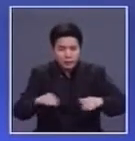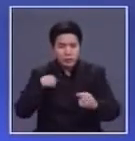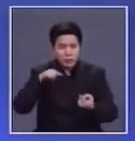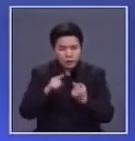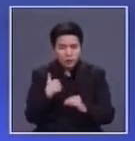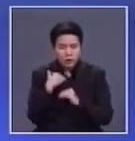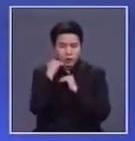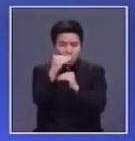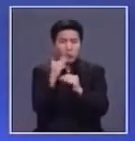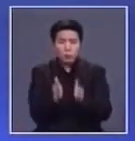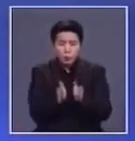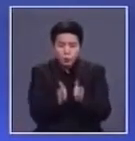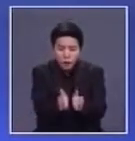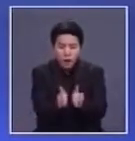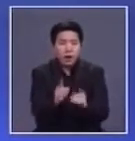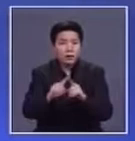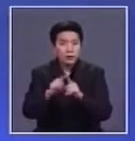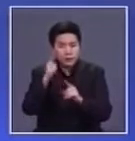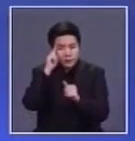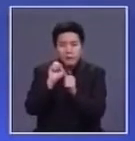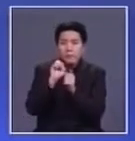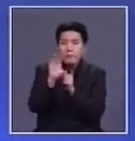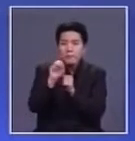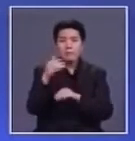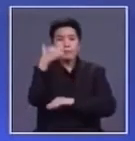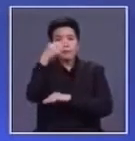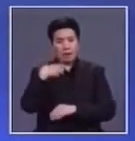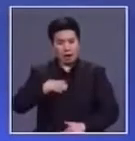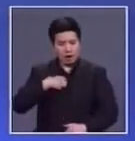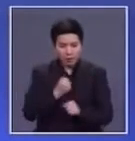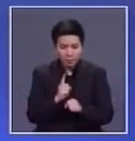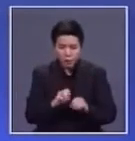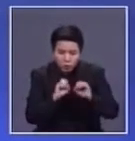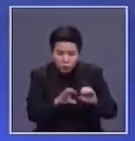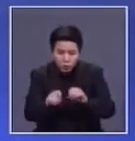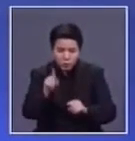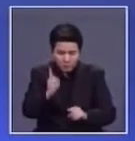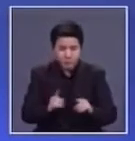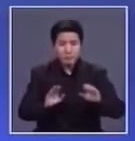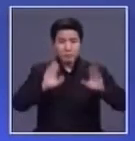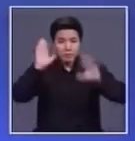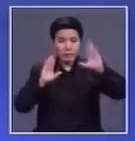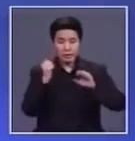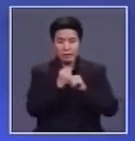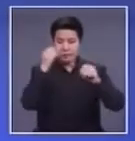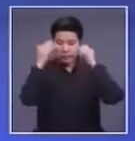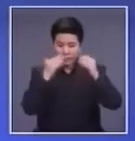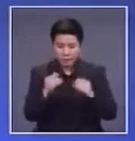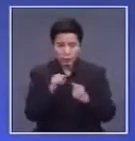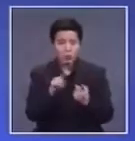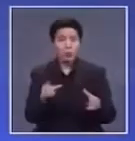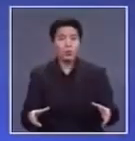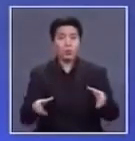ำหนดแนวทางและเสนอแนะในการพัฒนาประเทศโดยการปลูกฝังจิตวิญญาณประชาธิปไตยผ่านกิจกรรมกลุ่ม